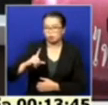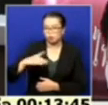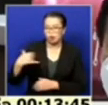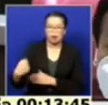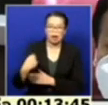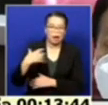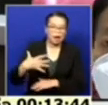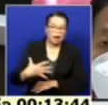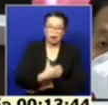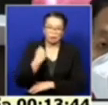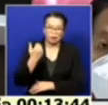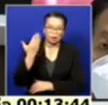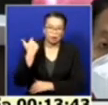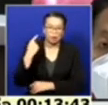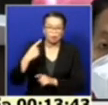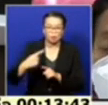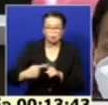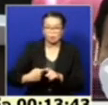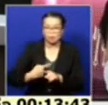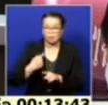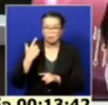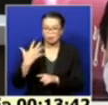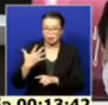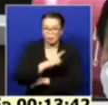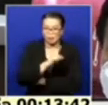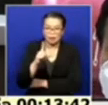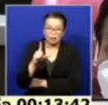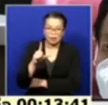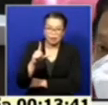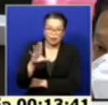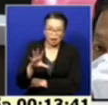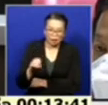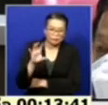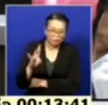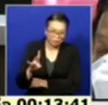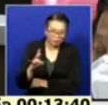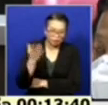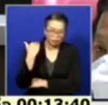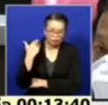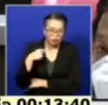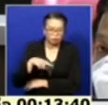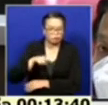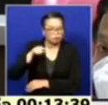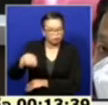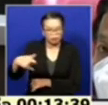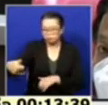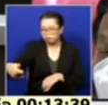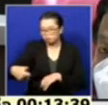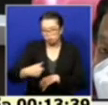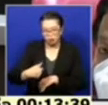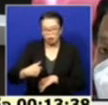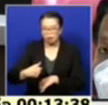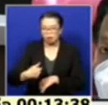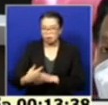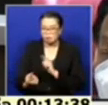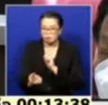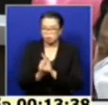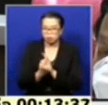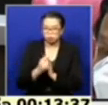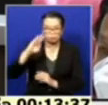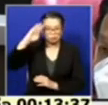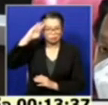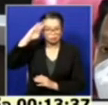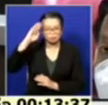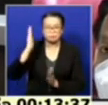ลิมโดนคดีอะไรเราก็พอทราบกันว่าวันเฉลิมนั้นไม่มารายงานตัวเมื่อคสช.